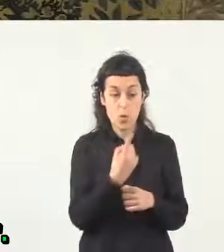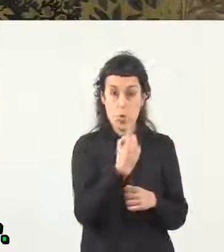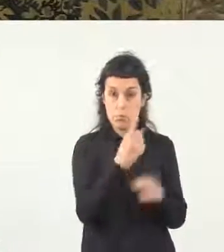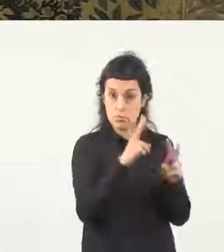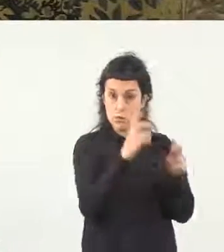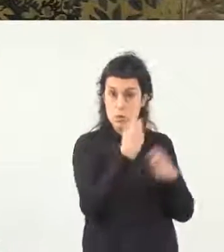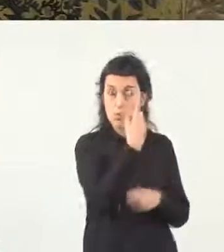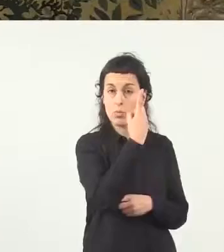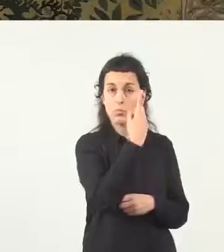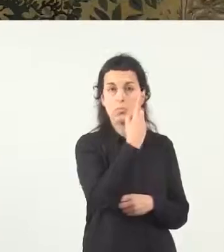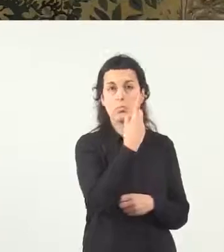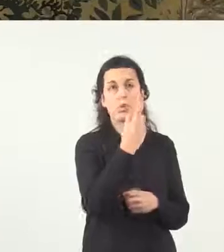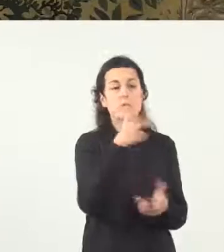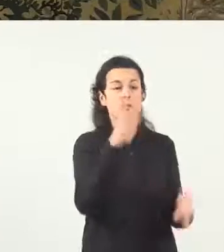gatazkarena.